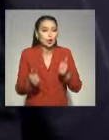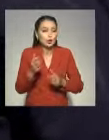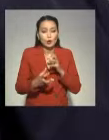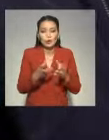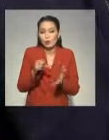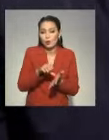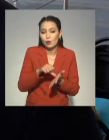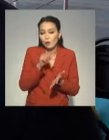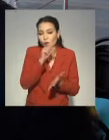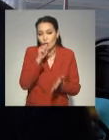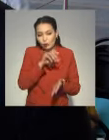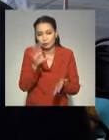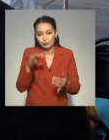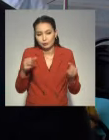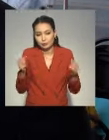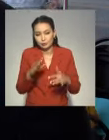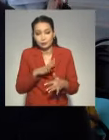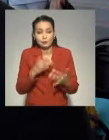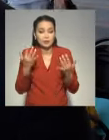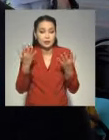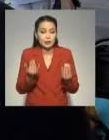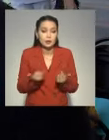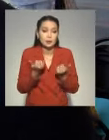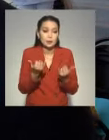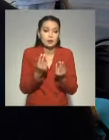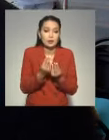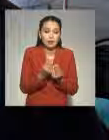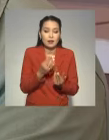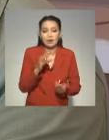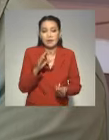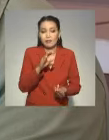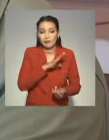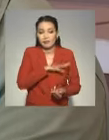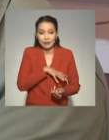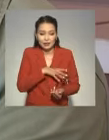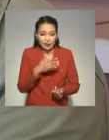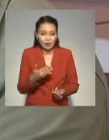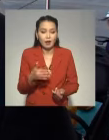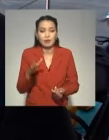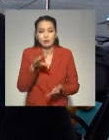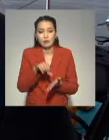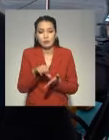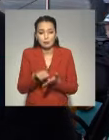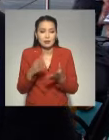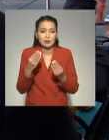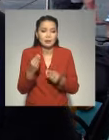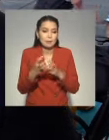международных вокальных конкурсов. В первую очередь посвящается ветеранам, труженикам тыла. Во-первых, это почтить дань уважения